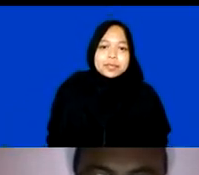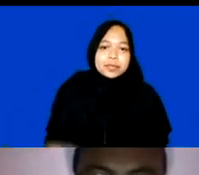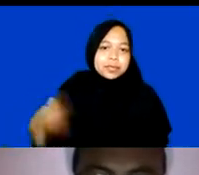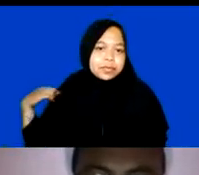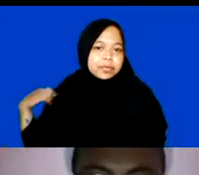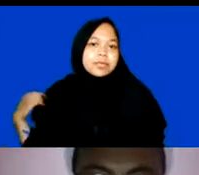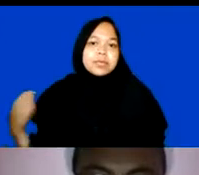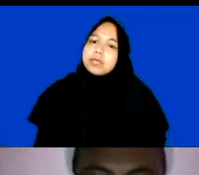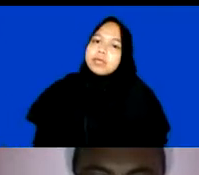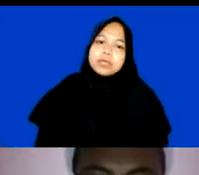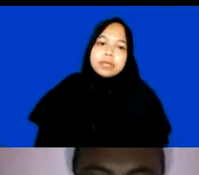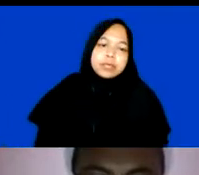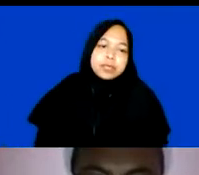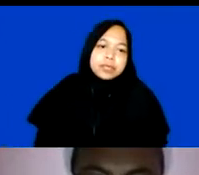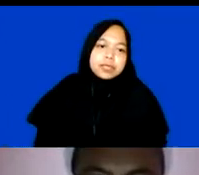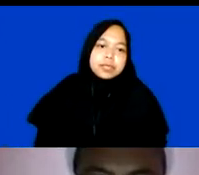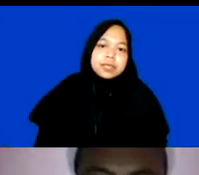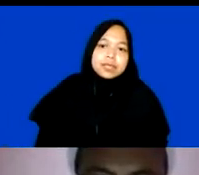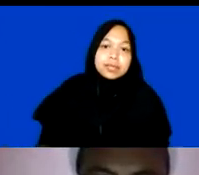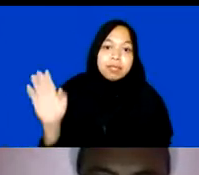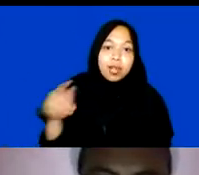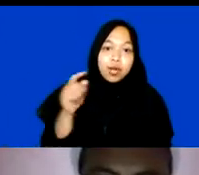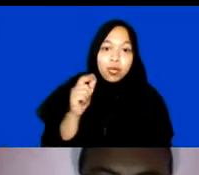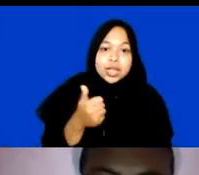Hilang suaranya. Halo, halo.